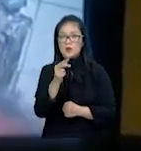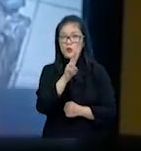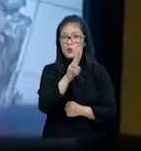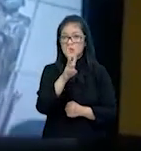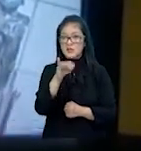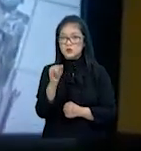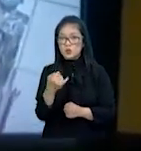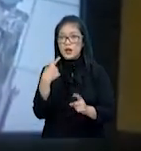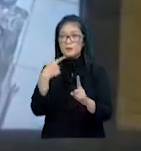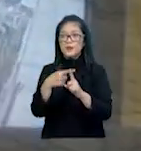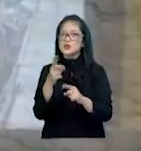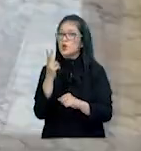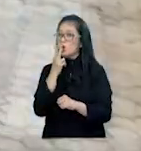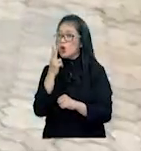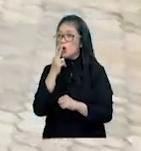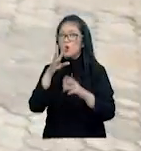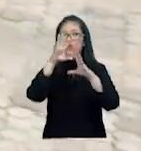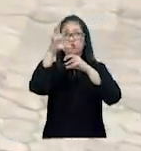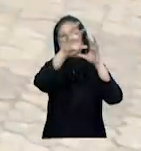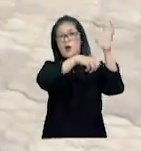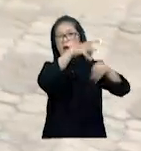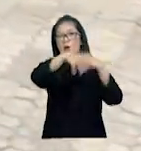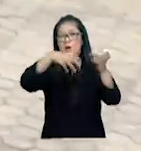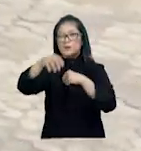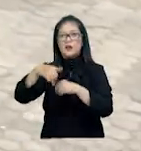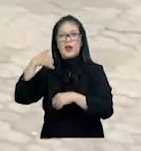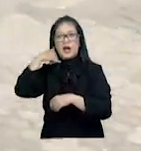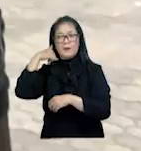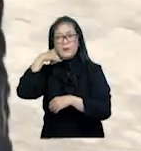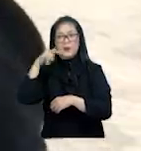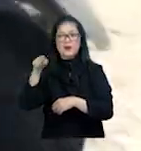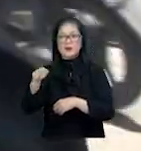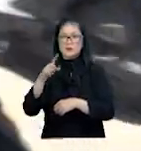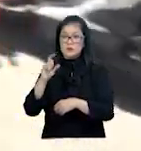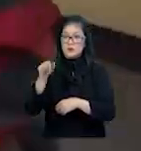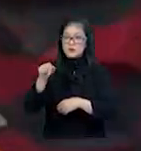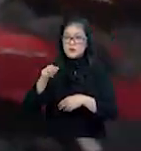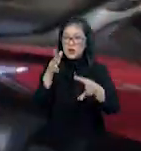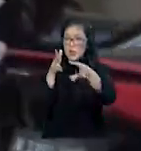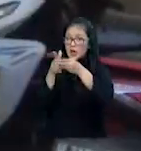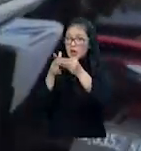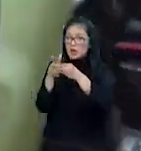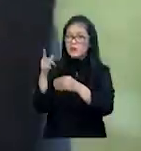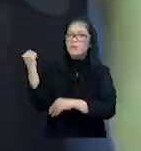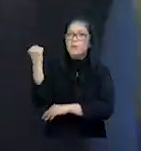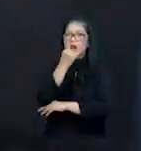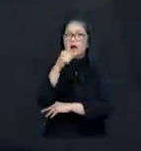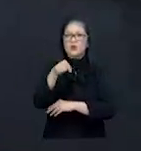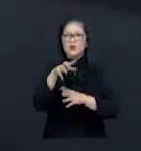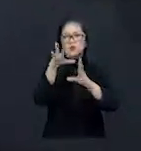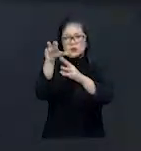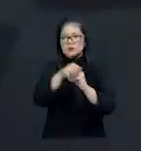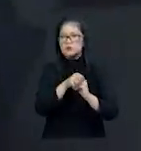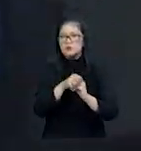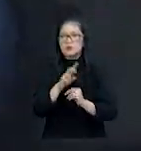bungkus rokok. Setelah mempelajari rekaman kamera CCTV, polisi meringkus 2 pelaku dan 2 pistol mainan serta uang